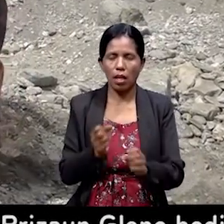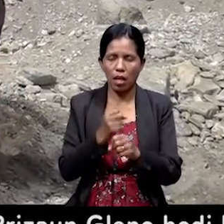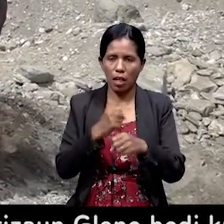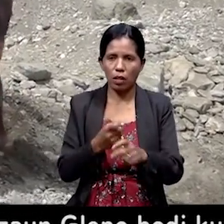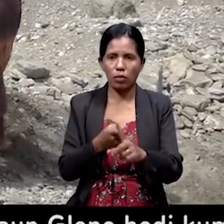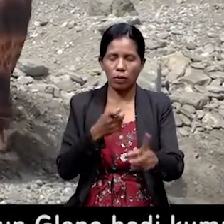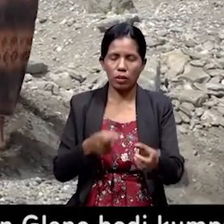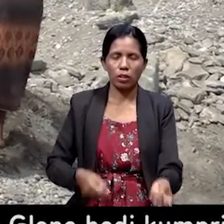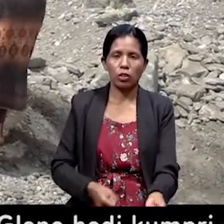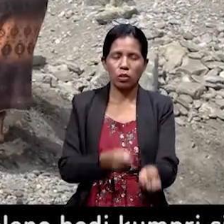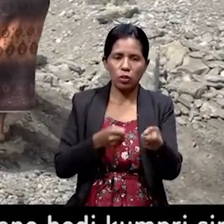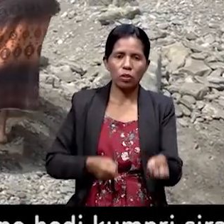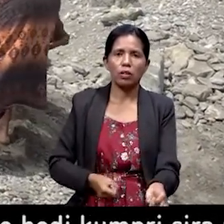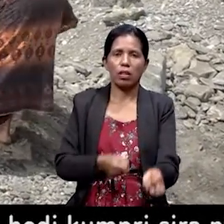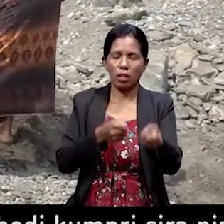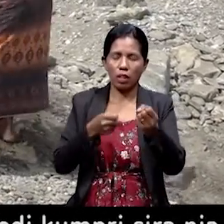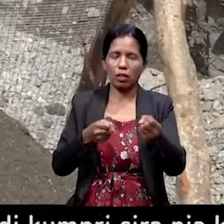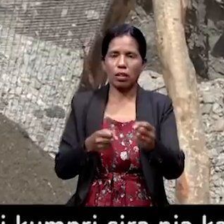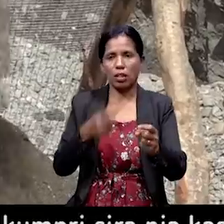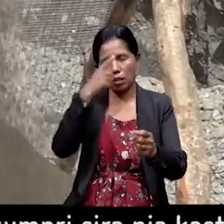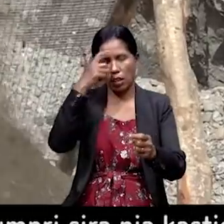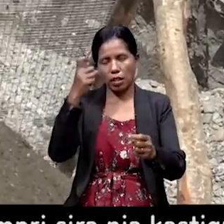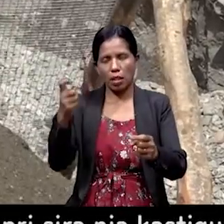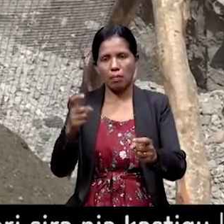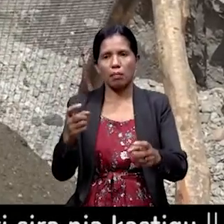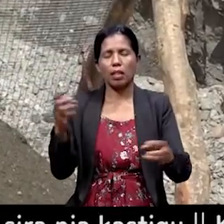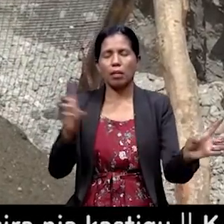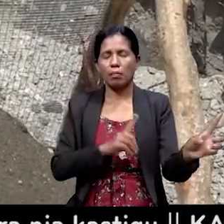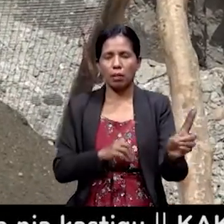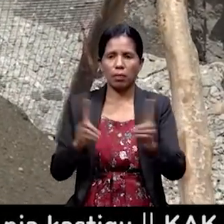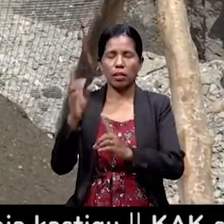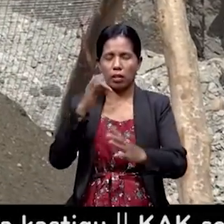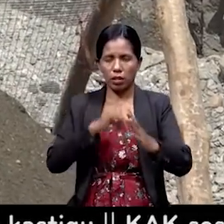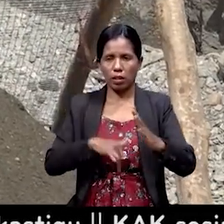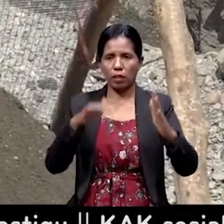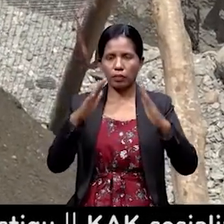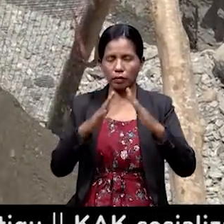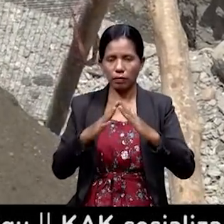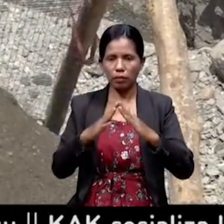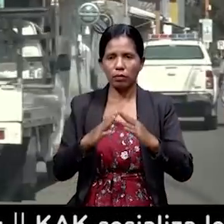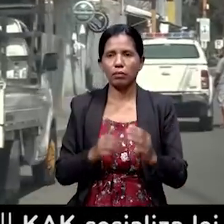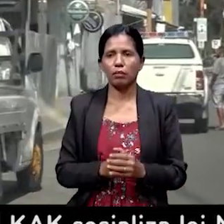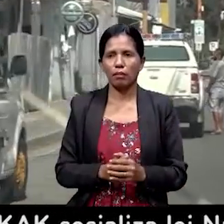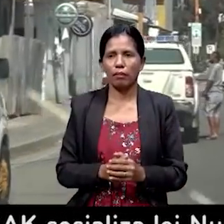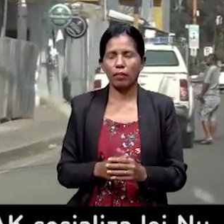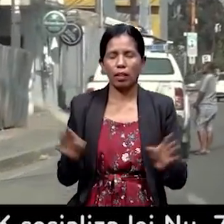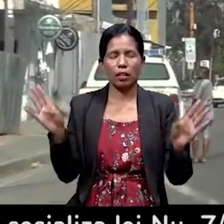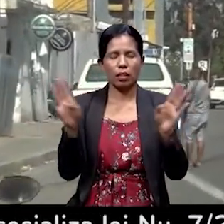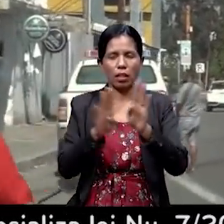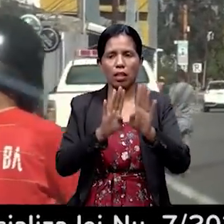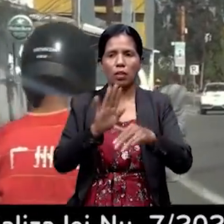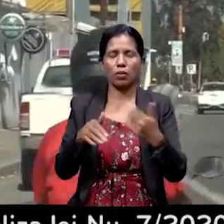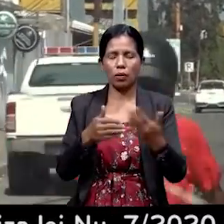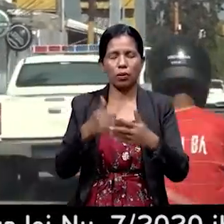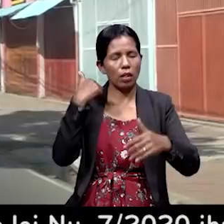ne la folin tambah impactu husi implementasau confinamentu domisiliar jeral nebe taka hotu